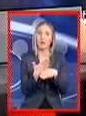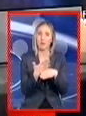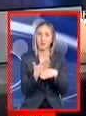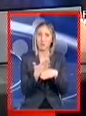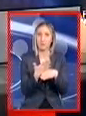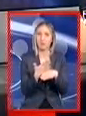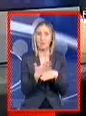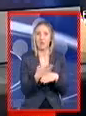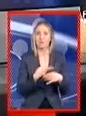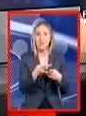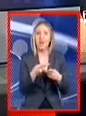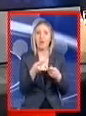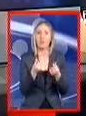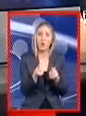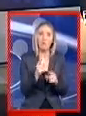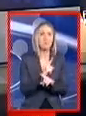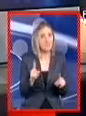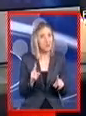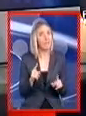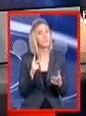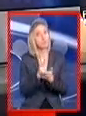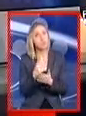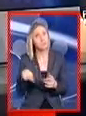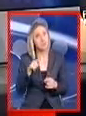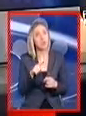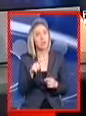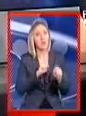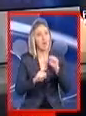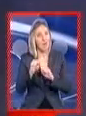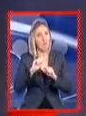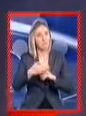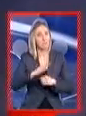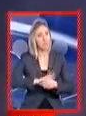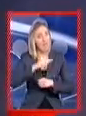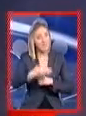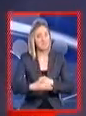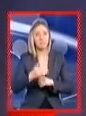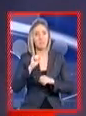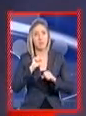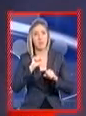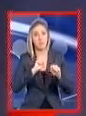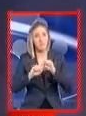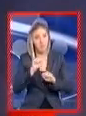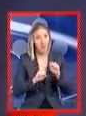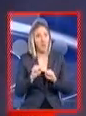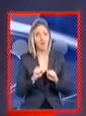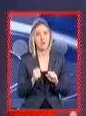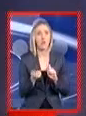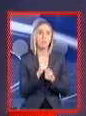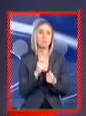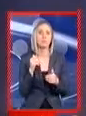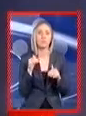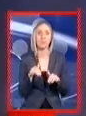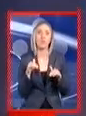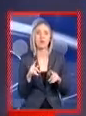poruke ili novca, nego su baš izašli su na nasipe i brane da nose, da slažu, umesto da igraju, recimo, neke